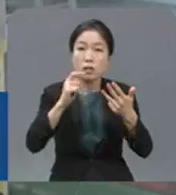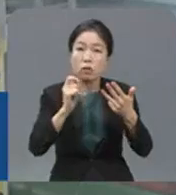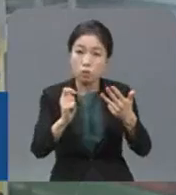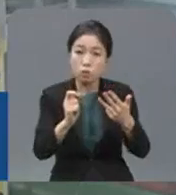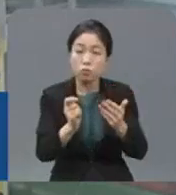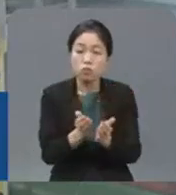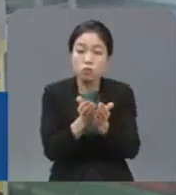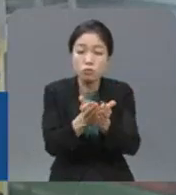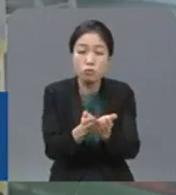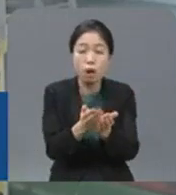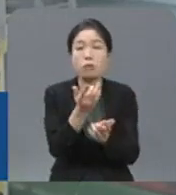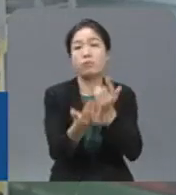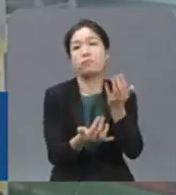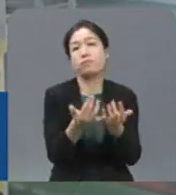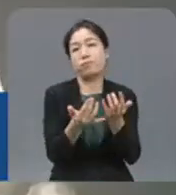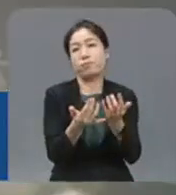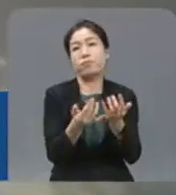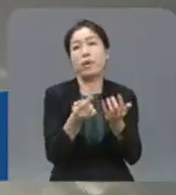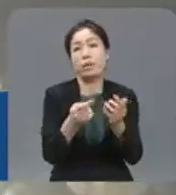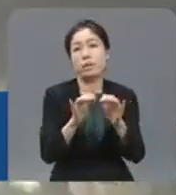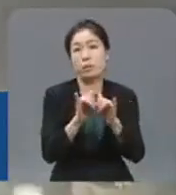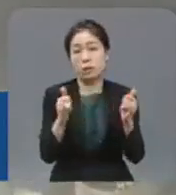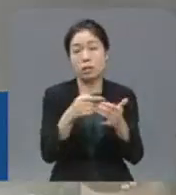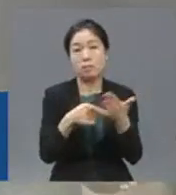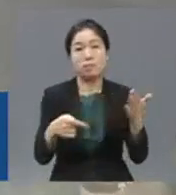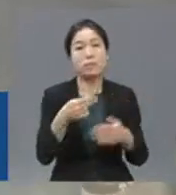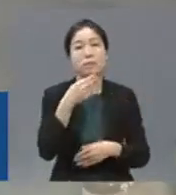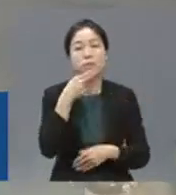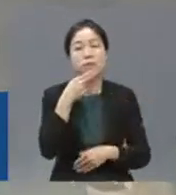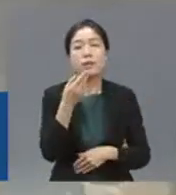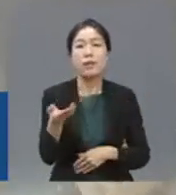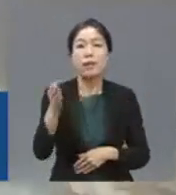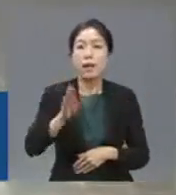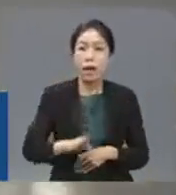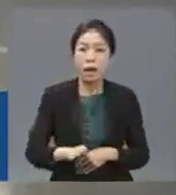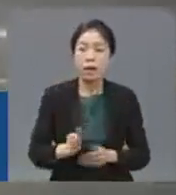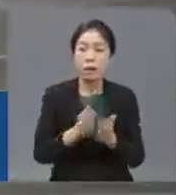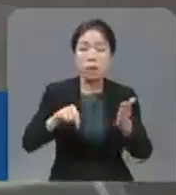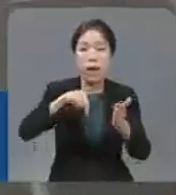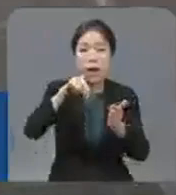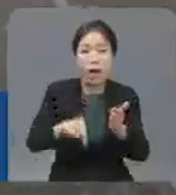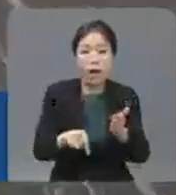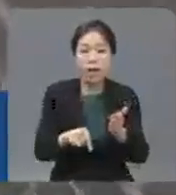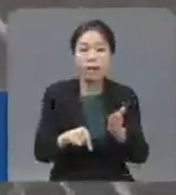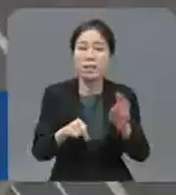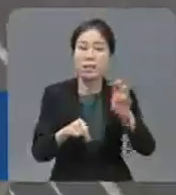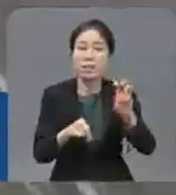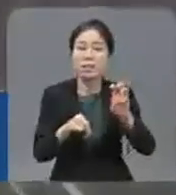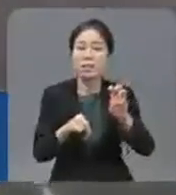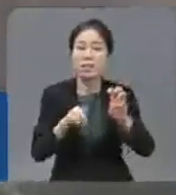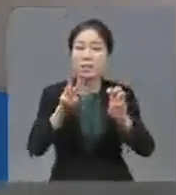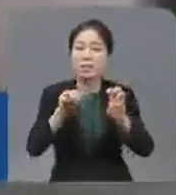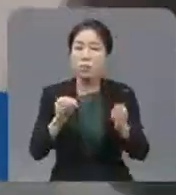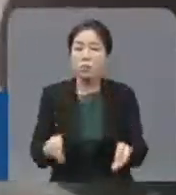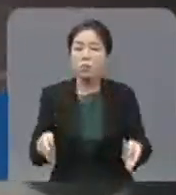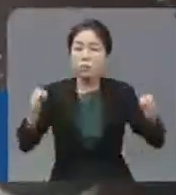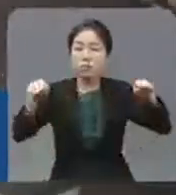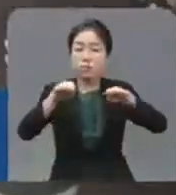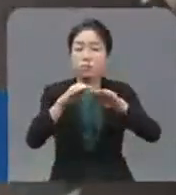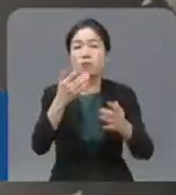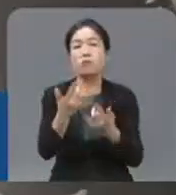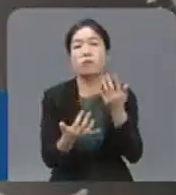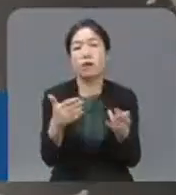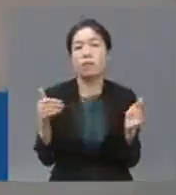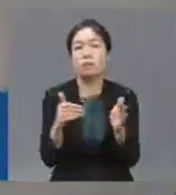운반선 ao에서 불이났습니다이 불로 임명피해는 없었고 선박 내부에 있던 30m 길이의 컨베이어 벨트가